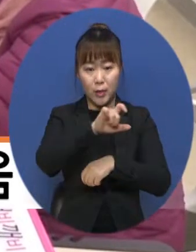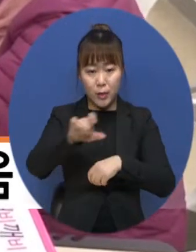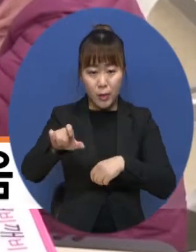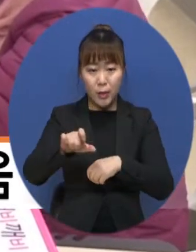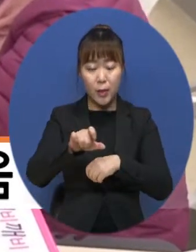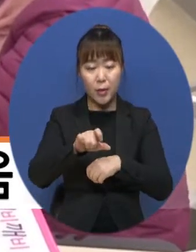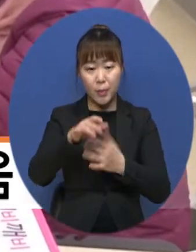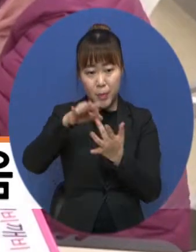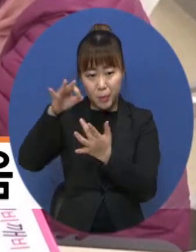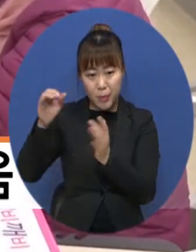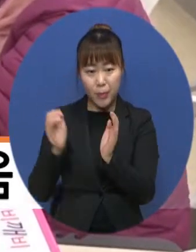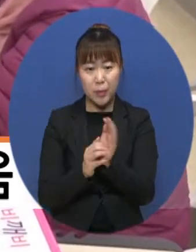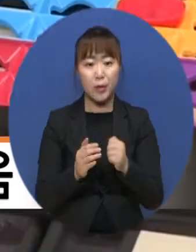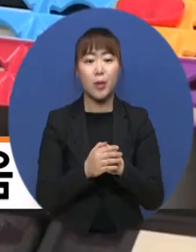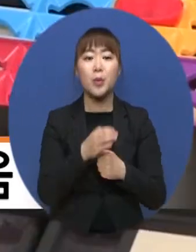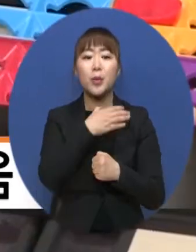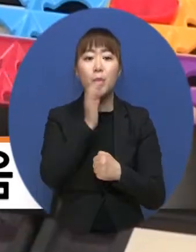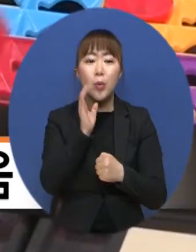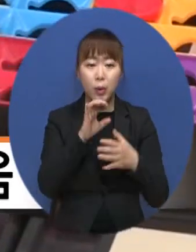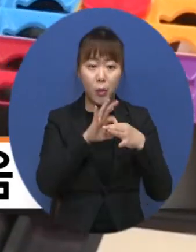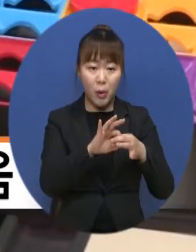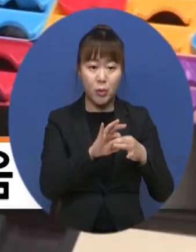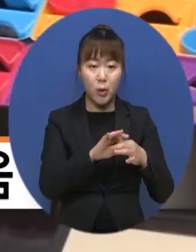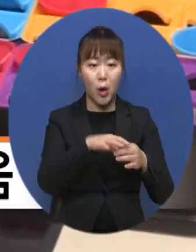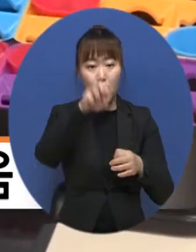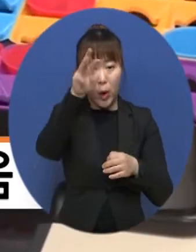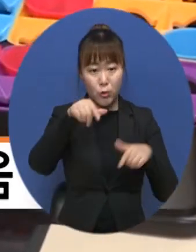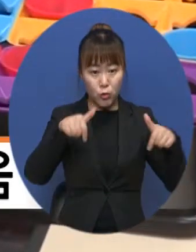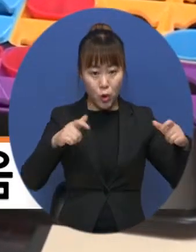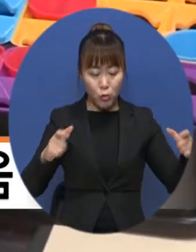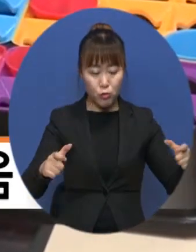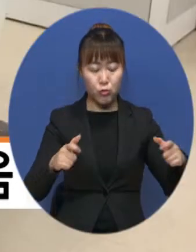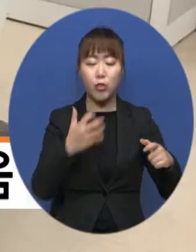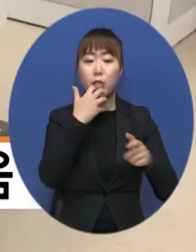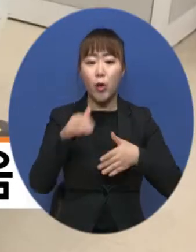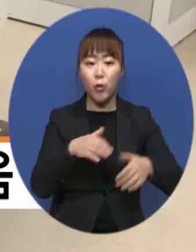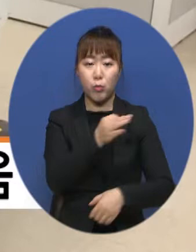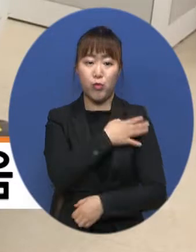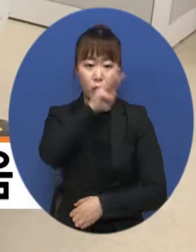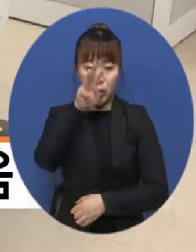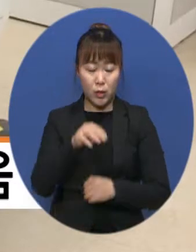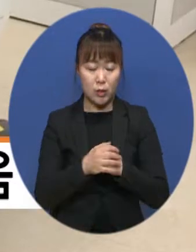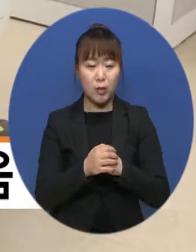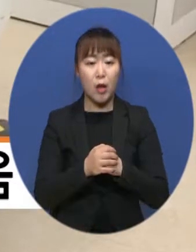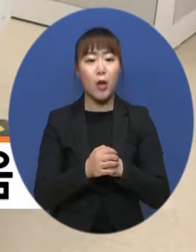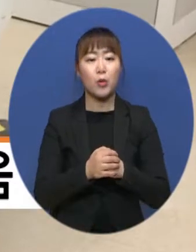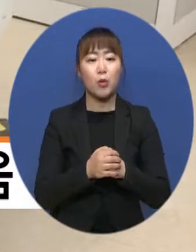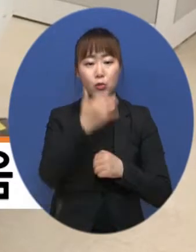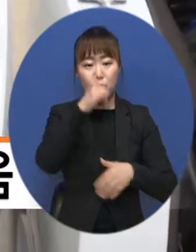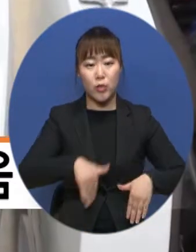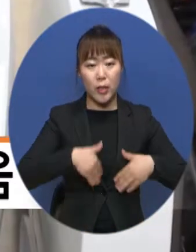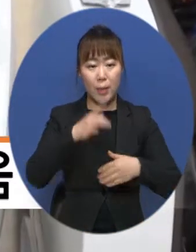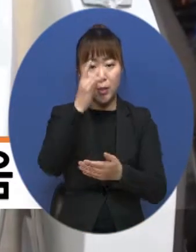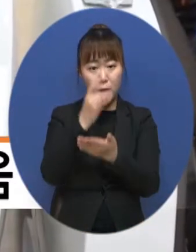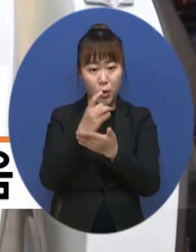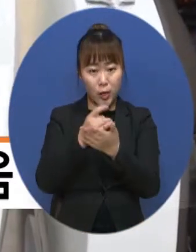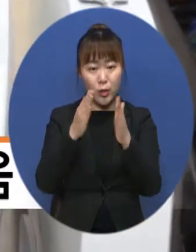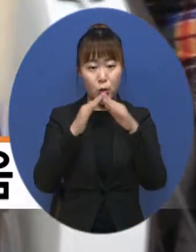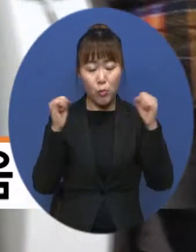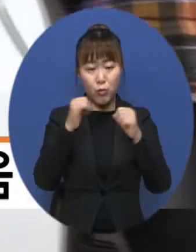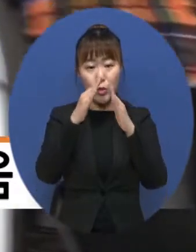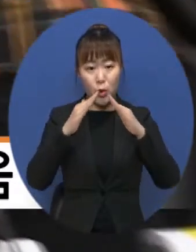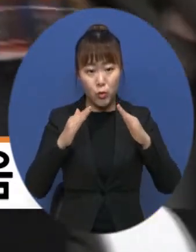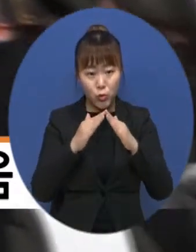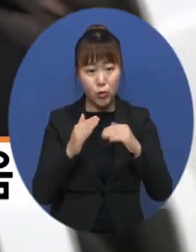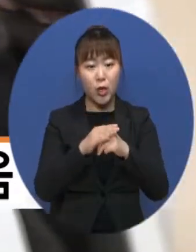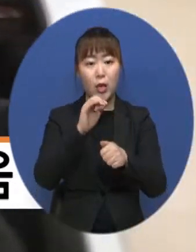밝혔습니다. 노인 선도사업은 광주 서구, 경기 부천시, 충남 천안시, 전북 전주시,